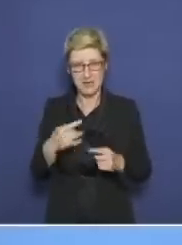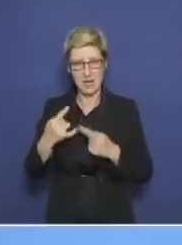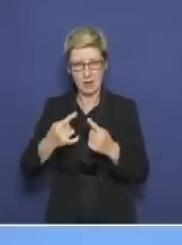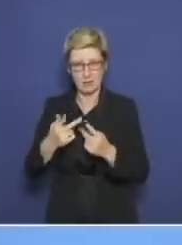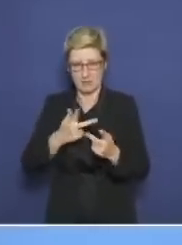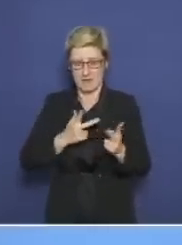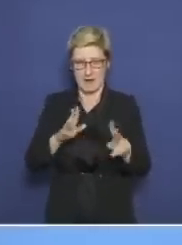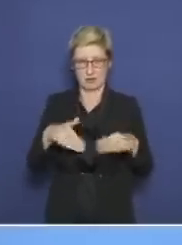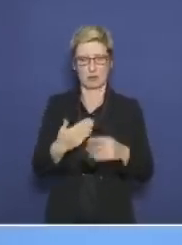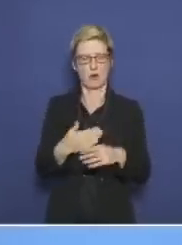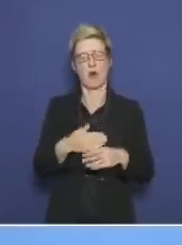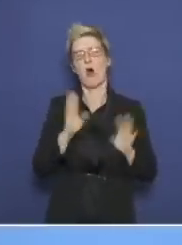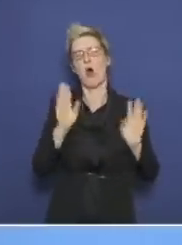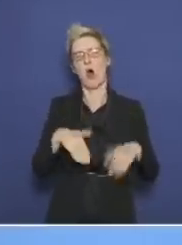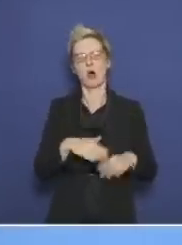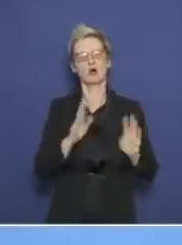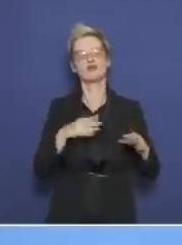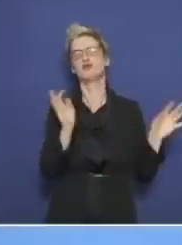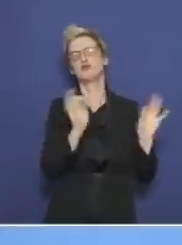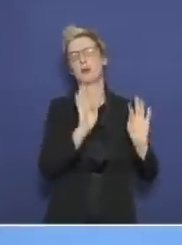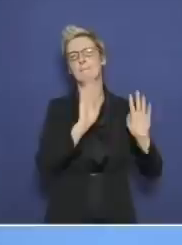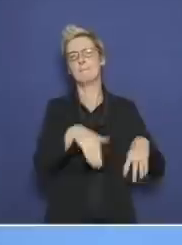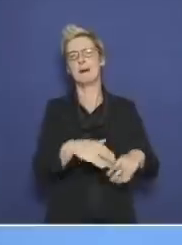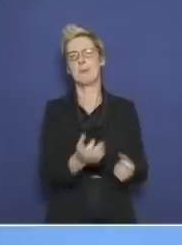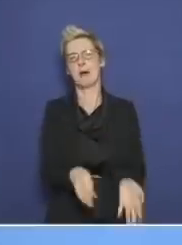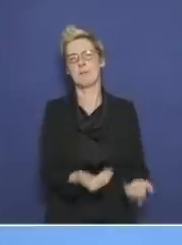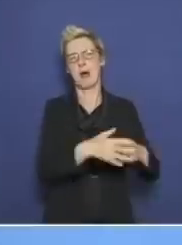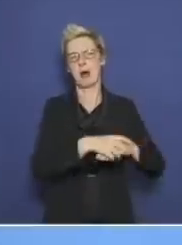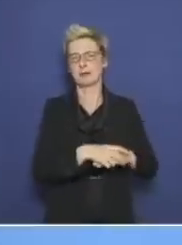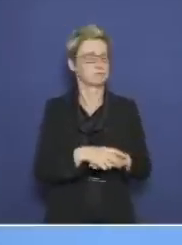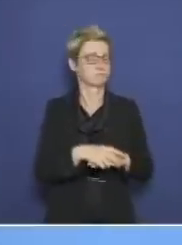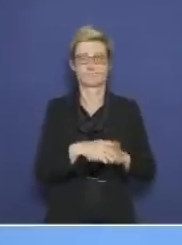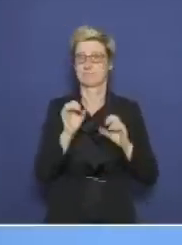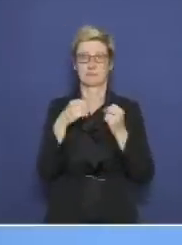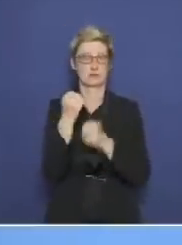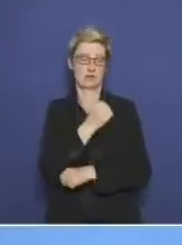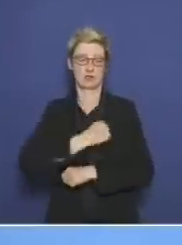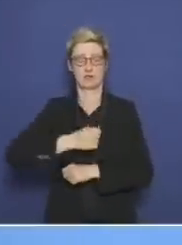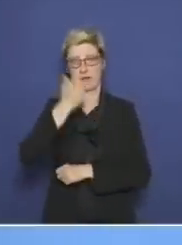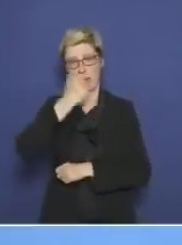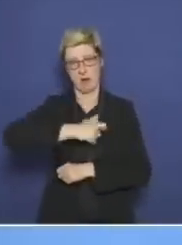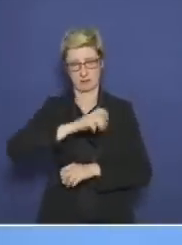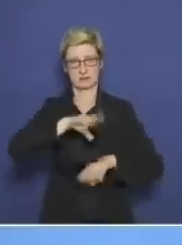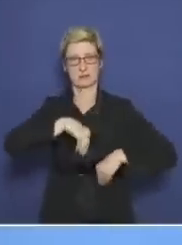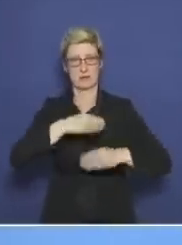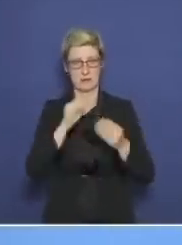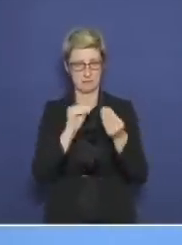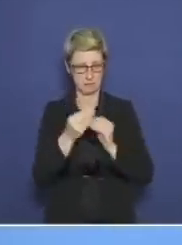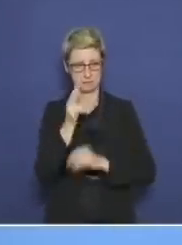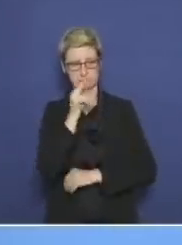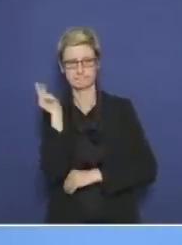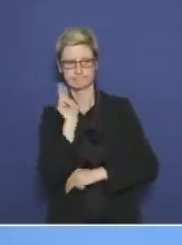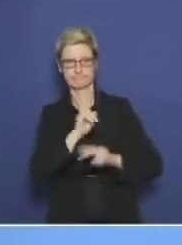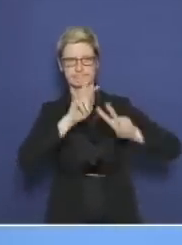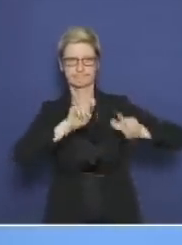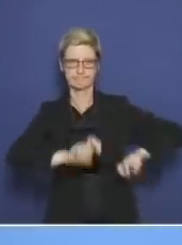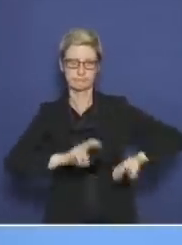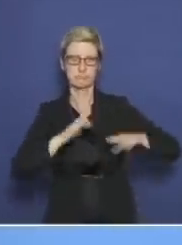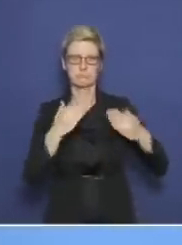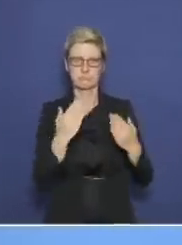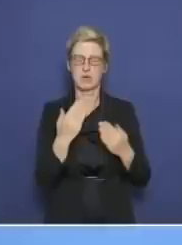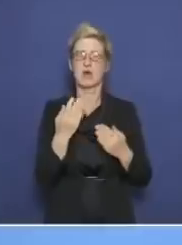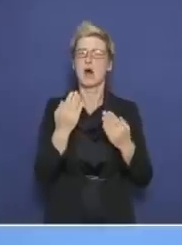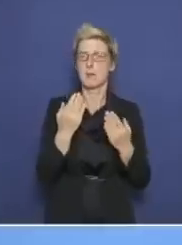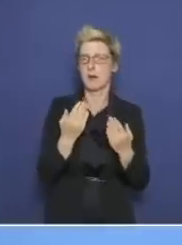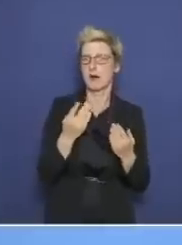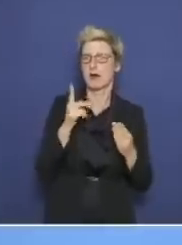statt. Das ist ja auch richtig so. Dass wir aber gleichzeitig eben auch miteinander wahrnehmen, was da an Angebot